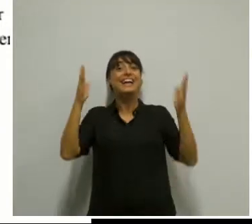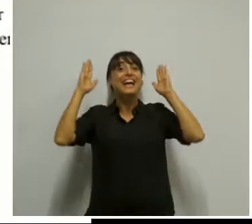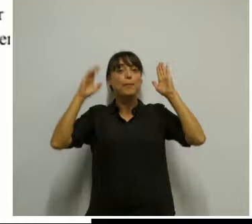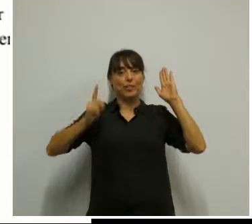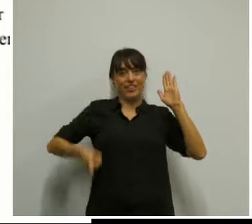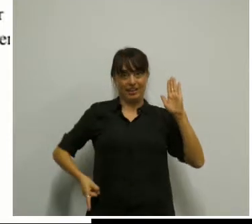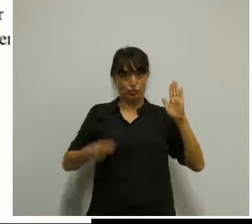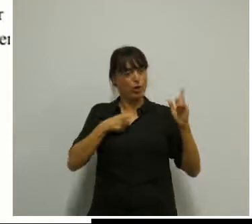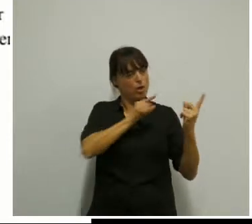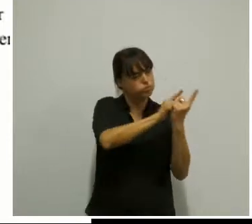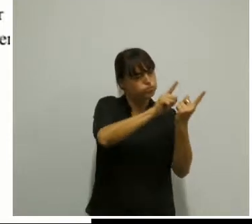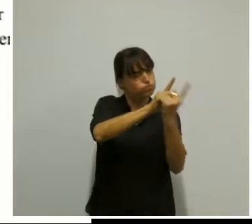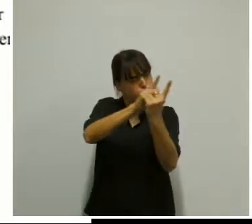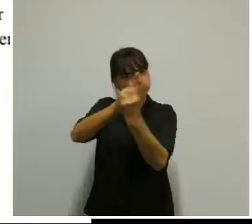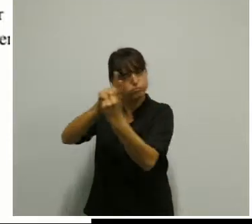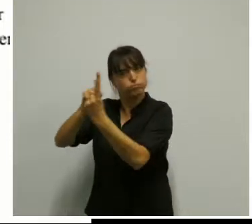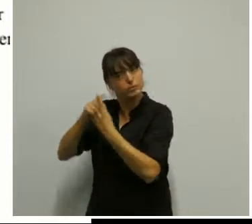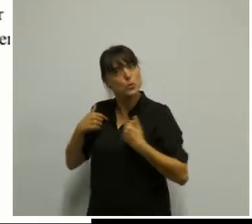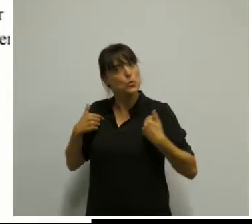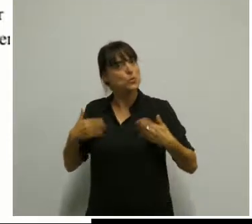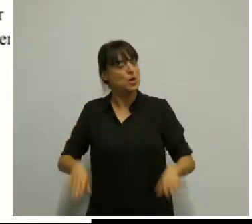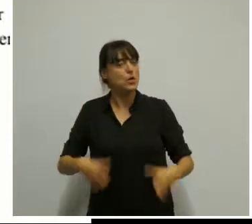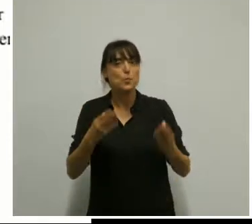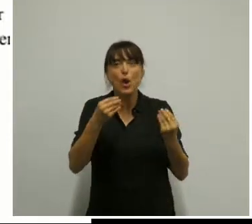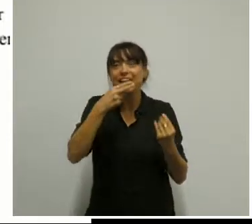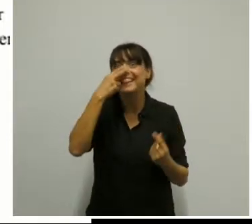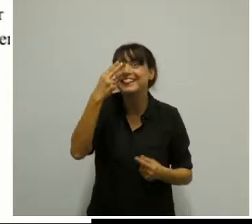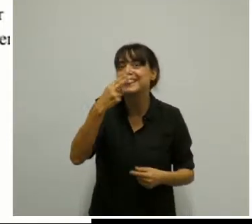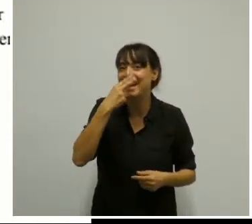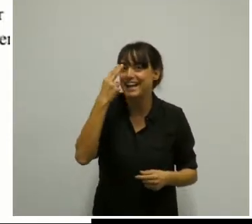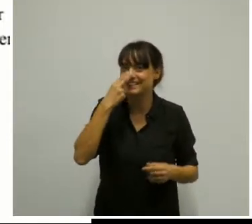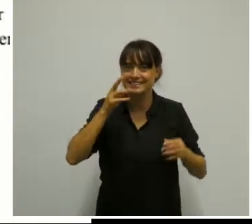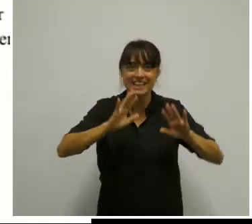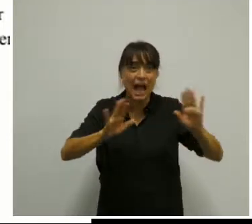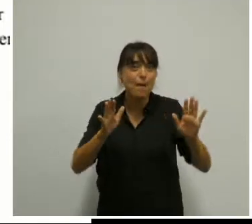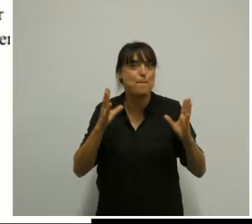molt creativa. Clar, el més important de l'escola era difondre, en el moment